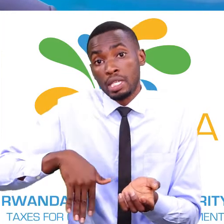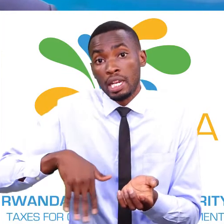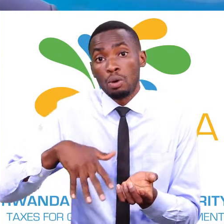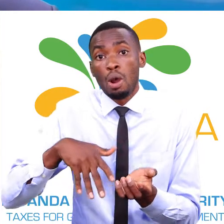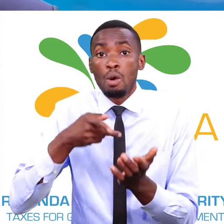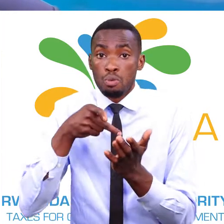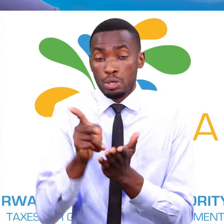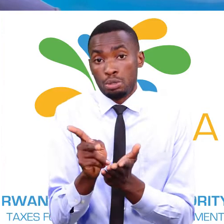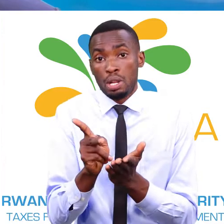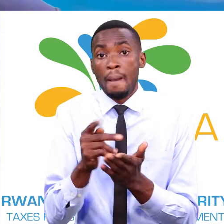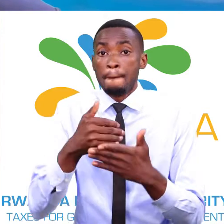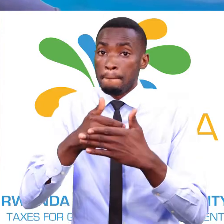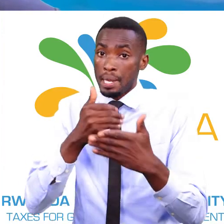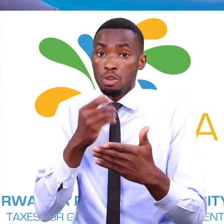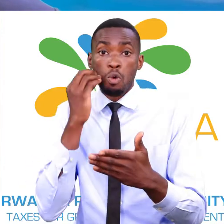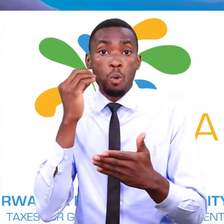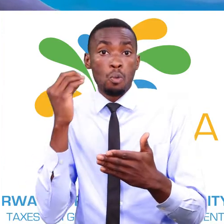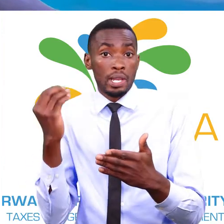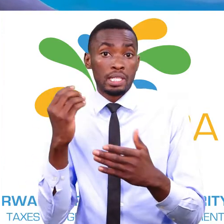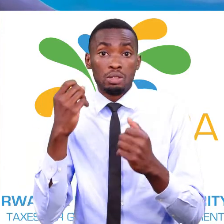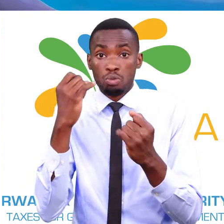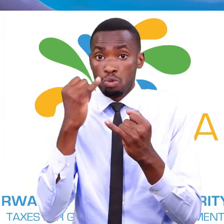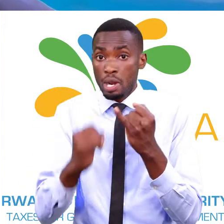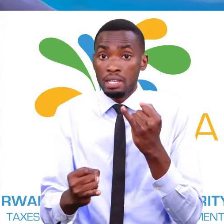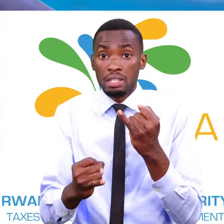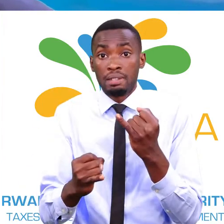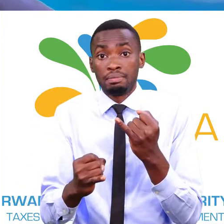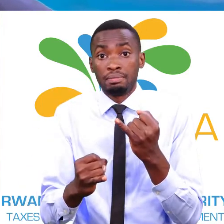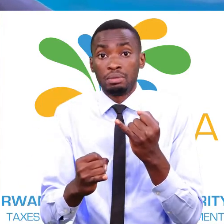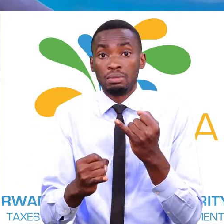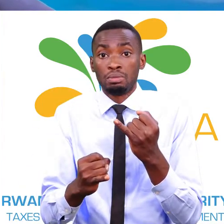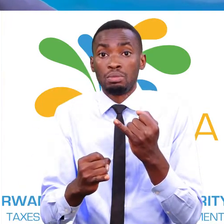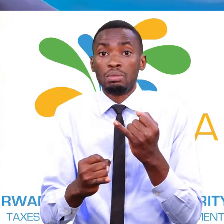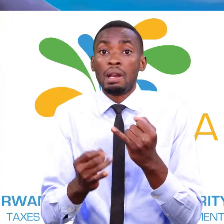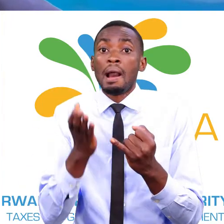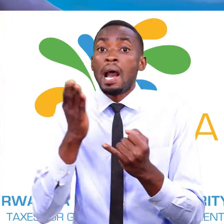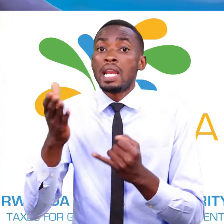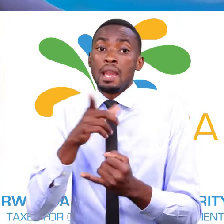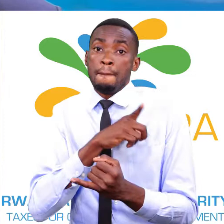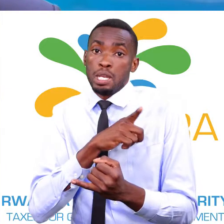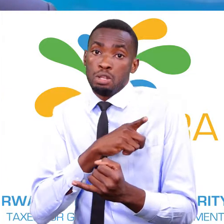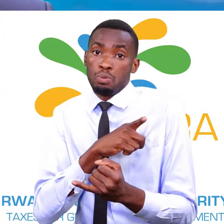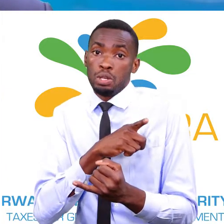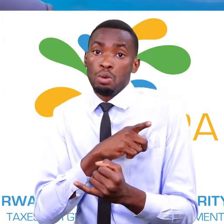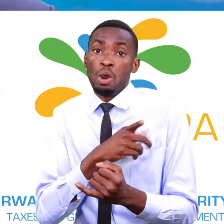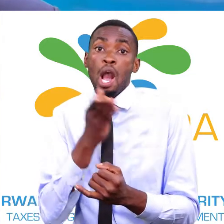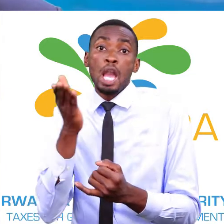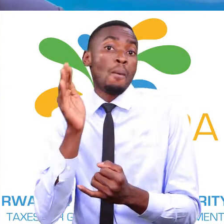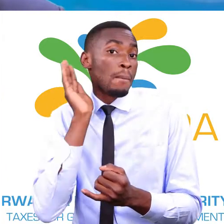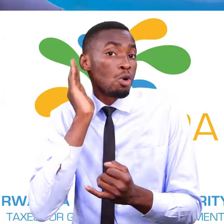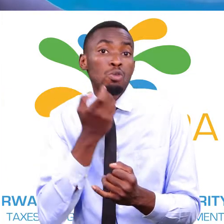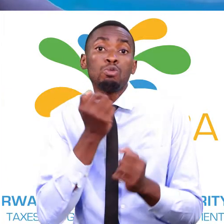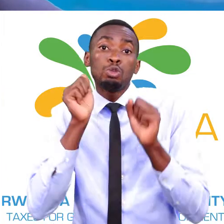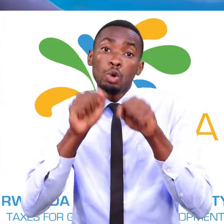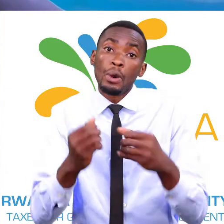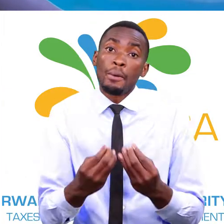ko mbere y'uko ukwezi kurangira muri iyi minsi ibiri itatu ibiri n'igice bari niko navuga, haracyari amahirwe yuko